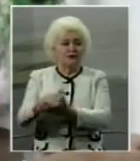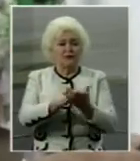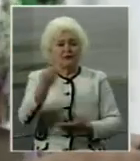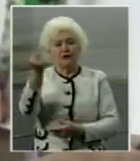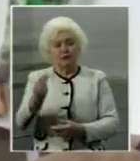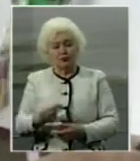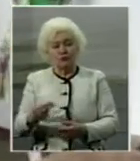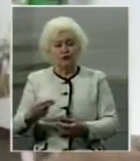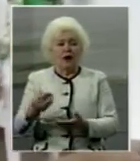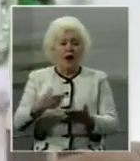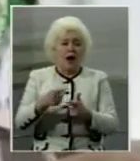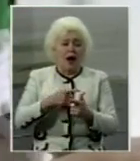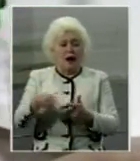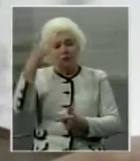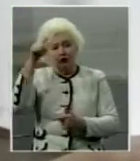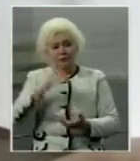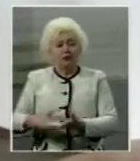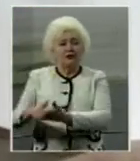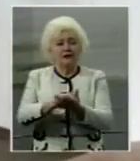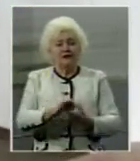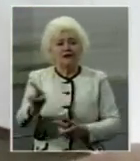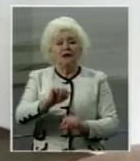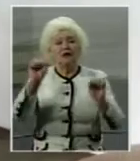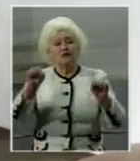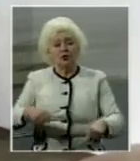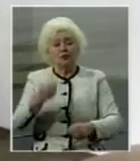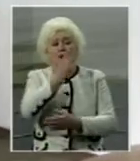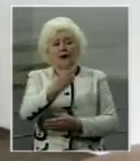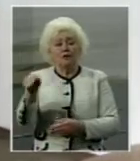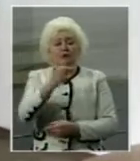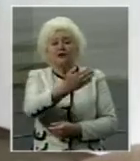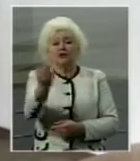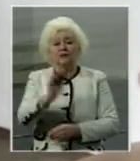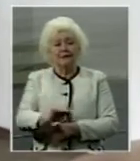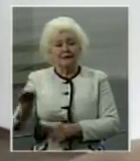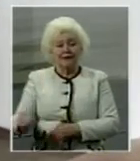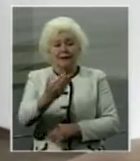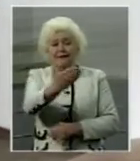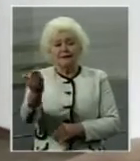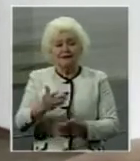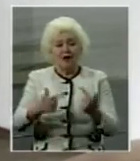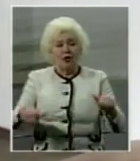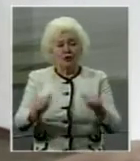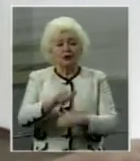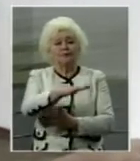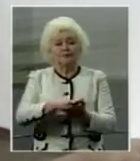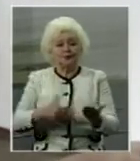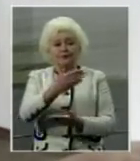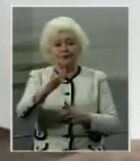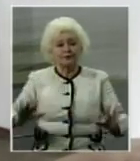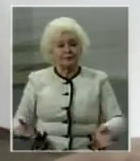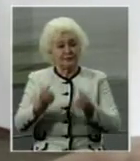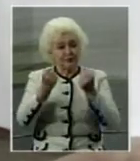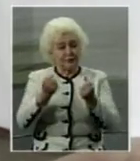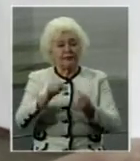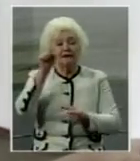або спілки, або творчі якісь спілки, щоб могли побачити цих дітей, побачити ці організації і в подальшому їх